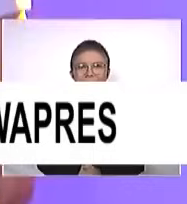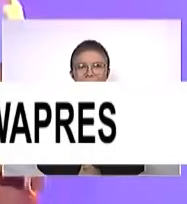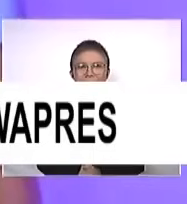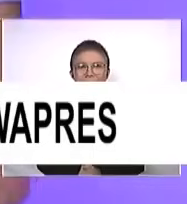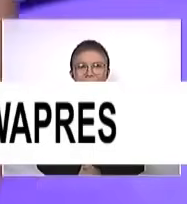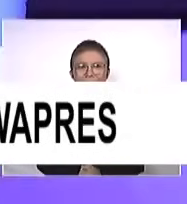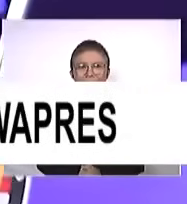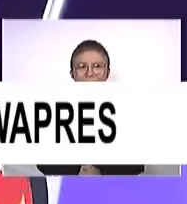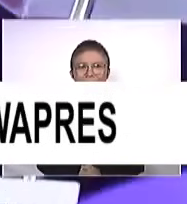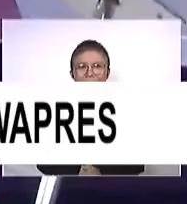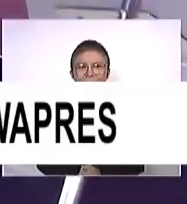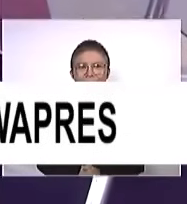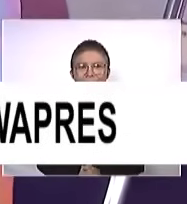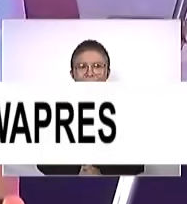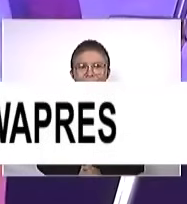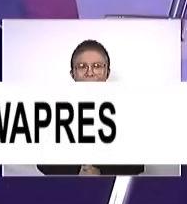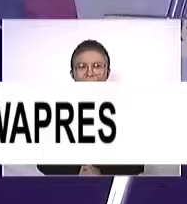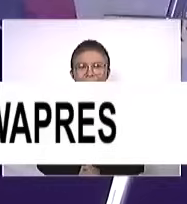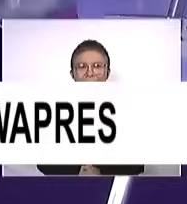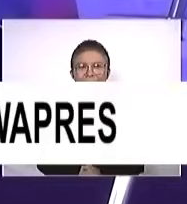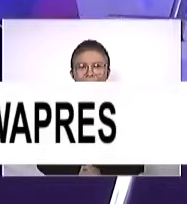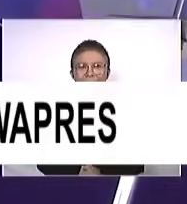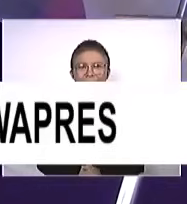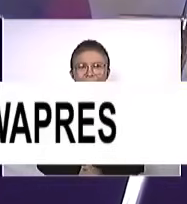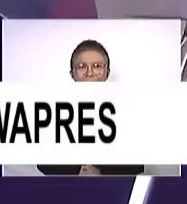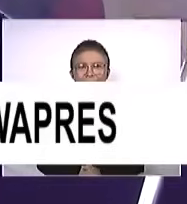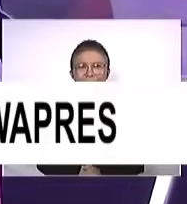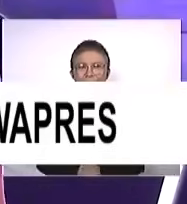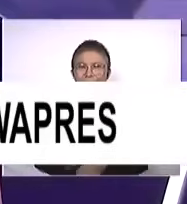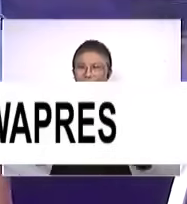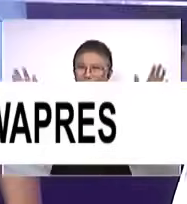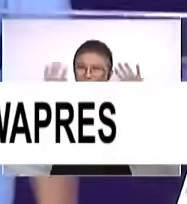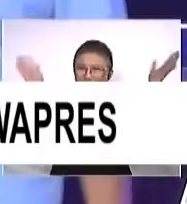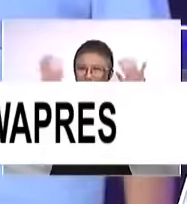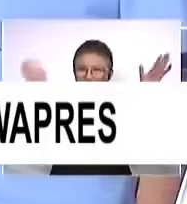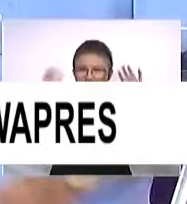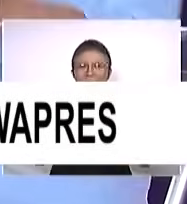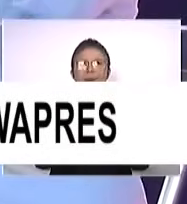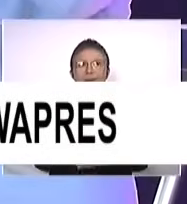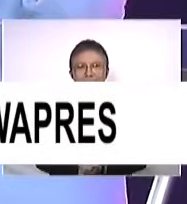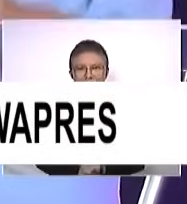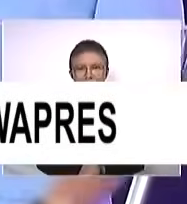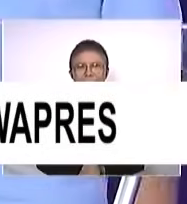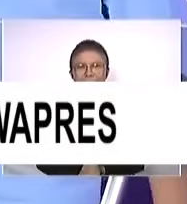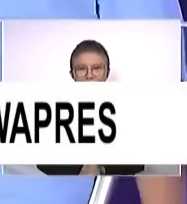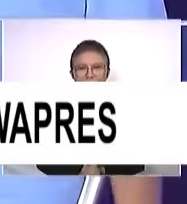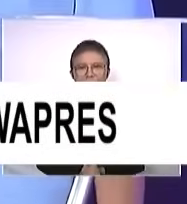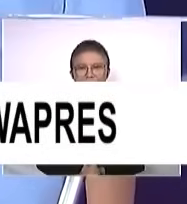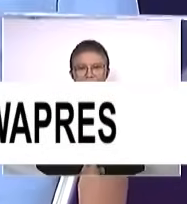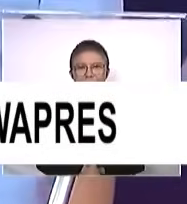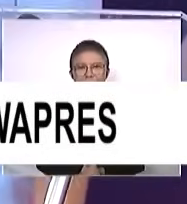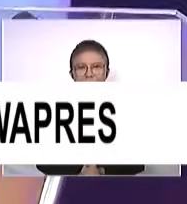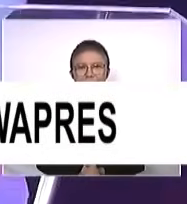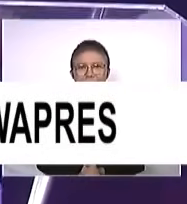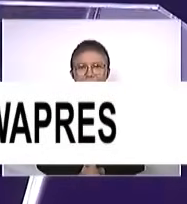Debat Capres satu kali debat sawapres lagi kalau ke depan Prabowo giblan itu bagus maka itu akan mengambil ee nilai